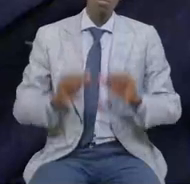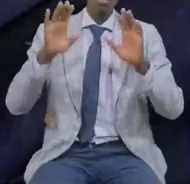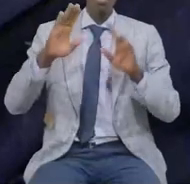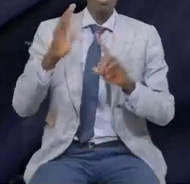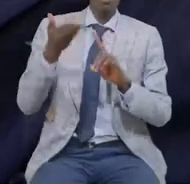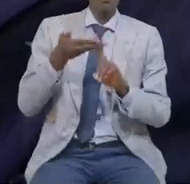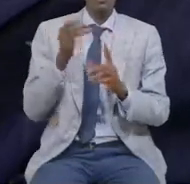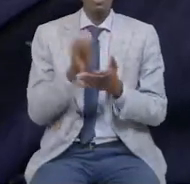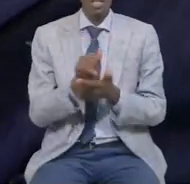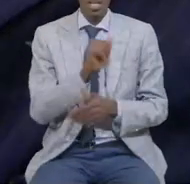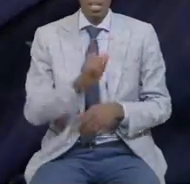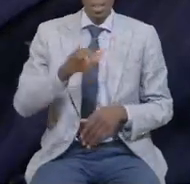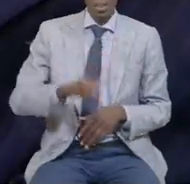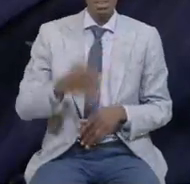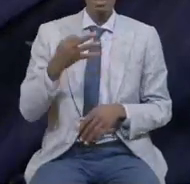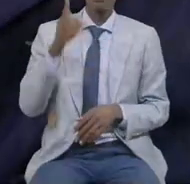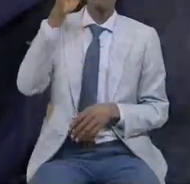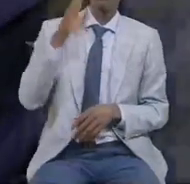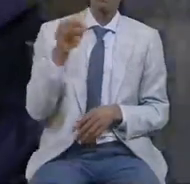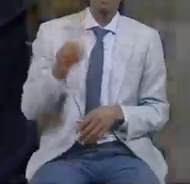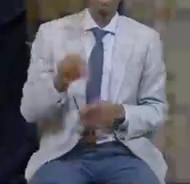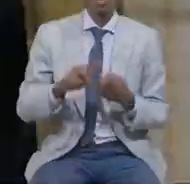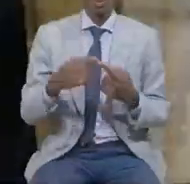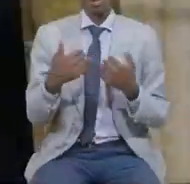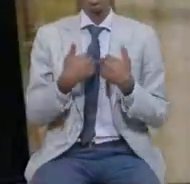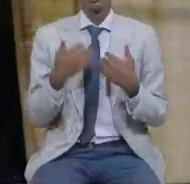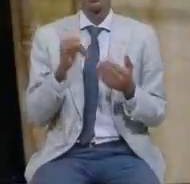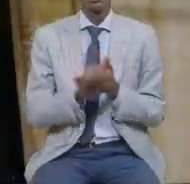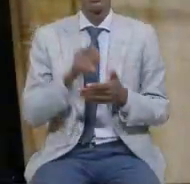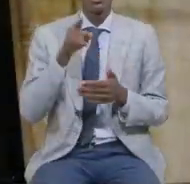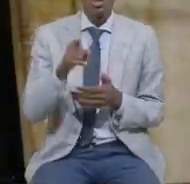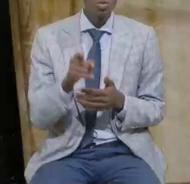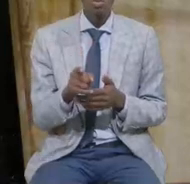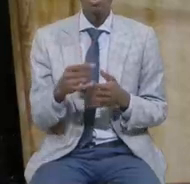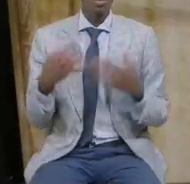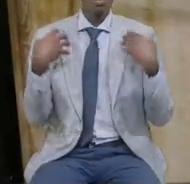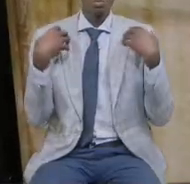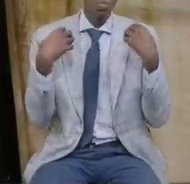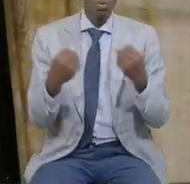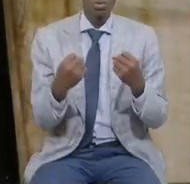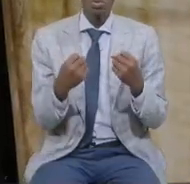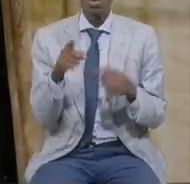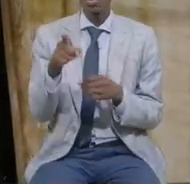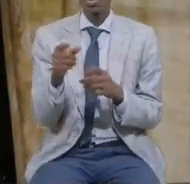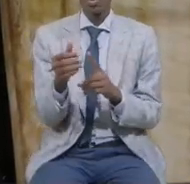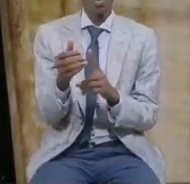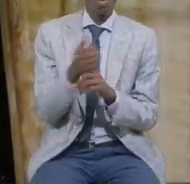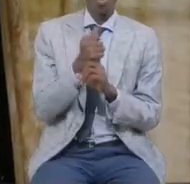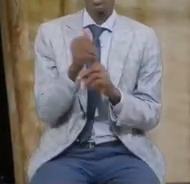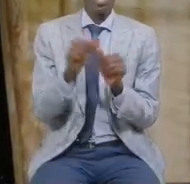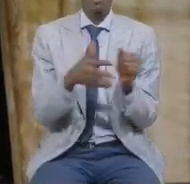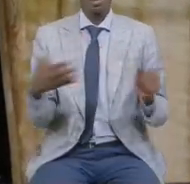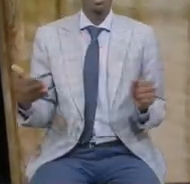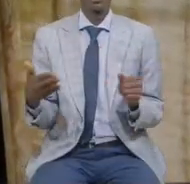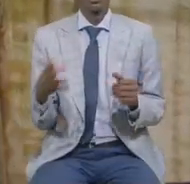Dieu doit avoir. Que tu prends tout, même la vie. Tu prends cela à la main légère, afin